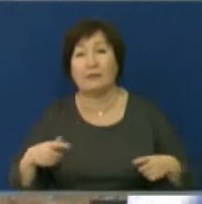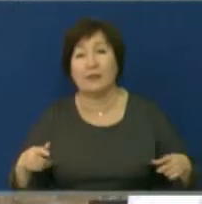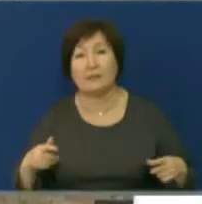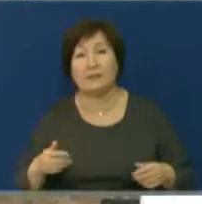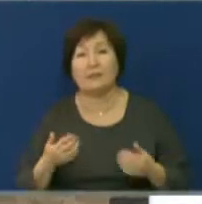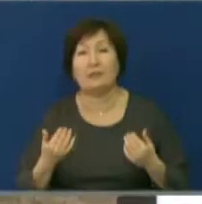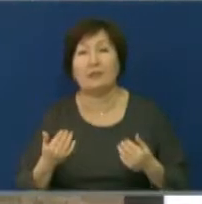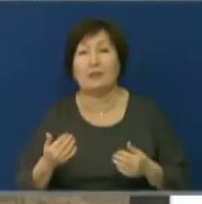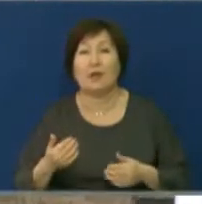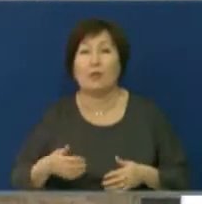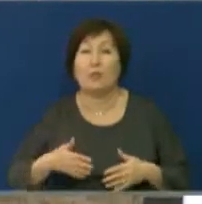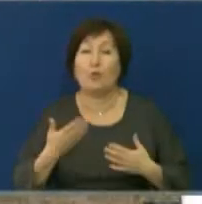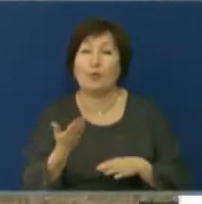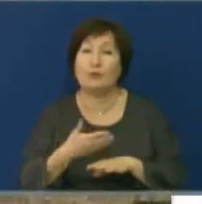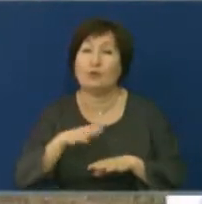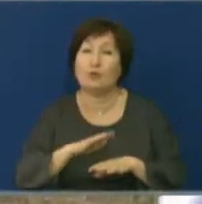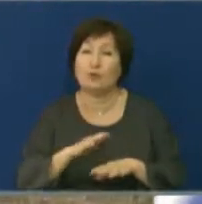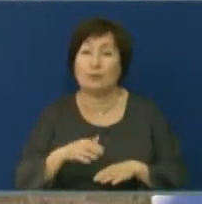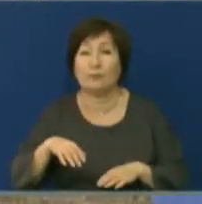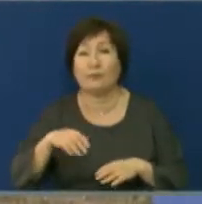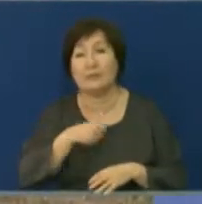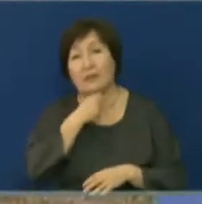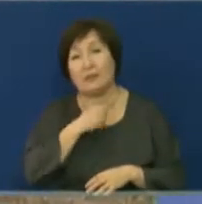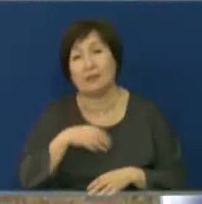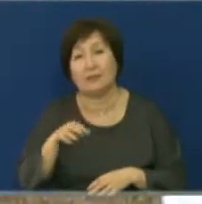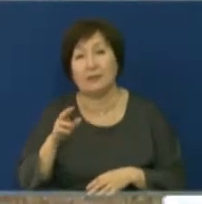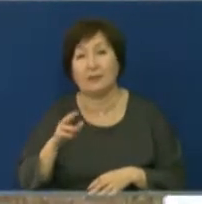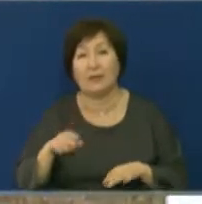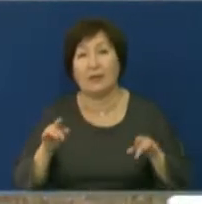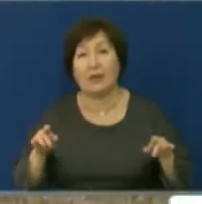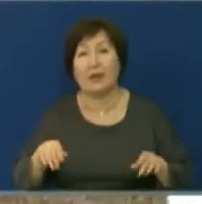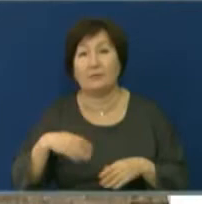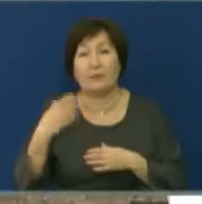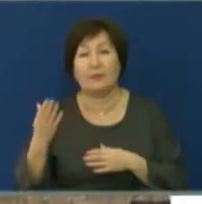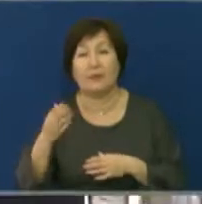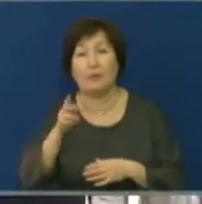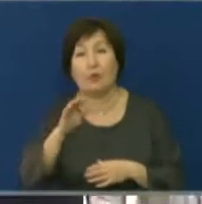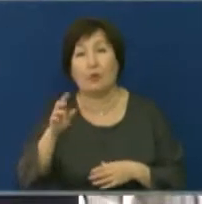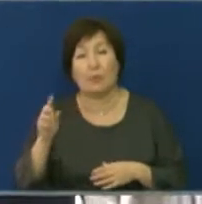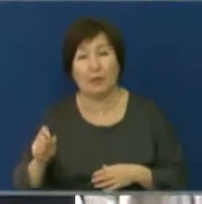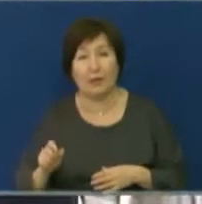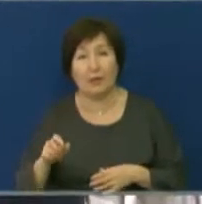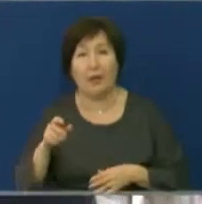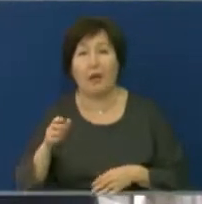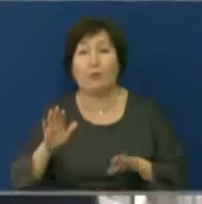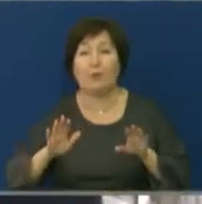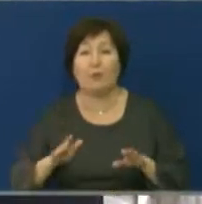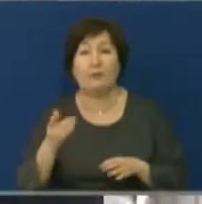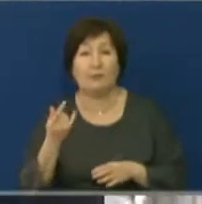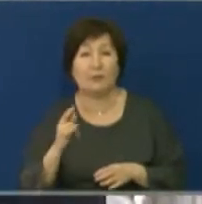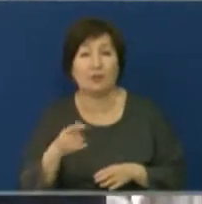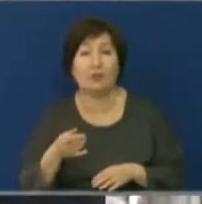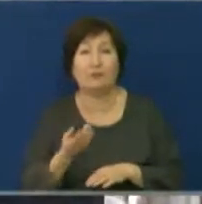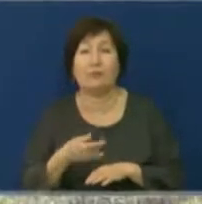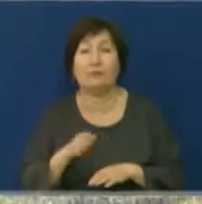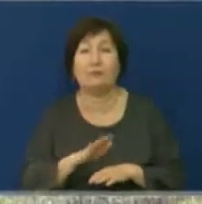крупных по весу детей в кокпар, а детей с небольшим весом для участия в байге. Вот будем готовиться. Здесь около 60 детей